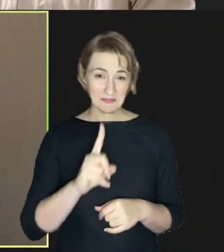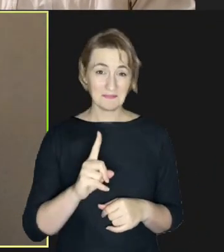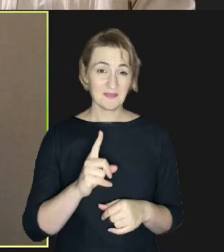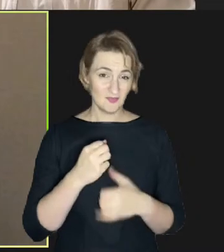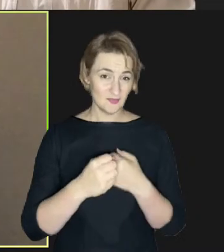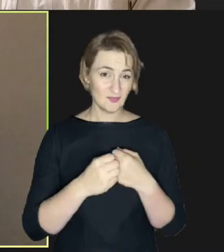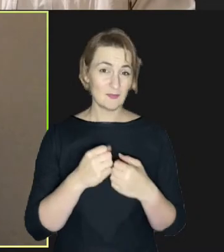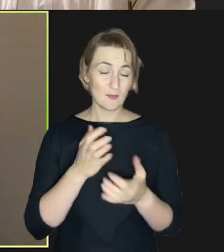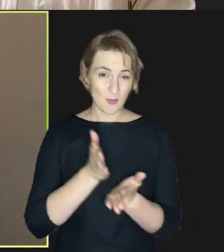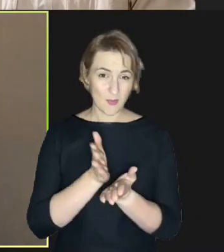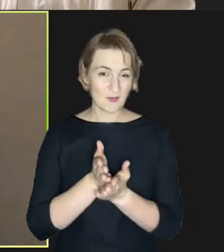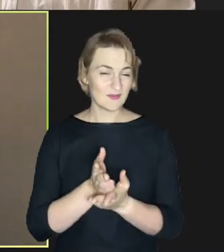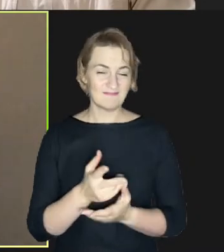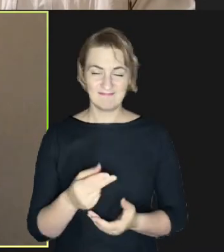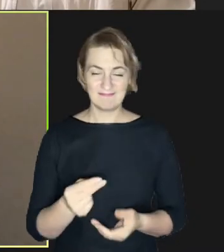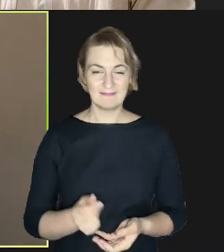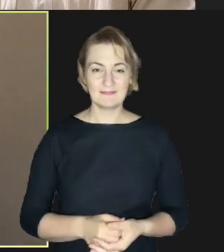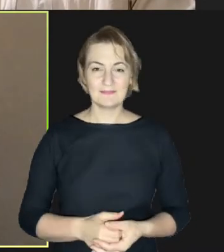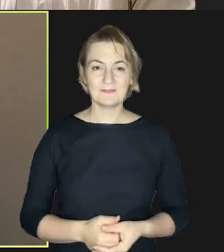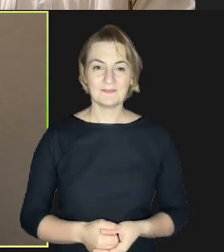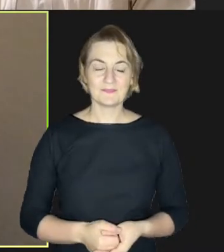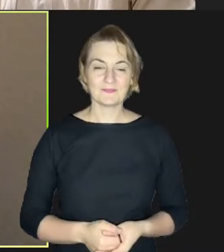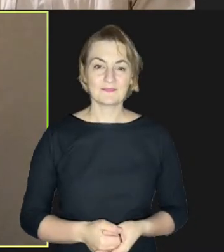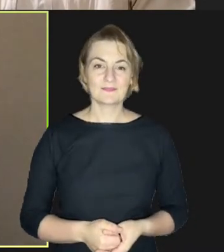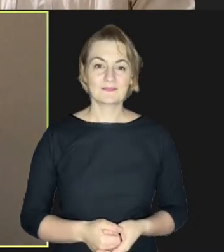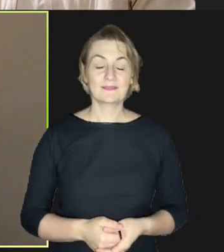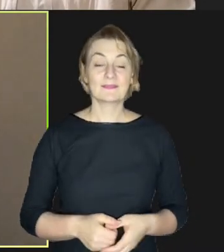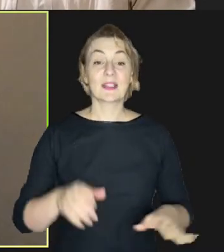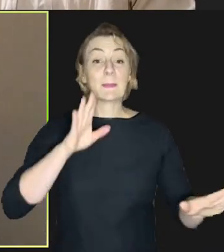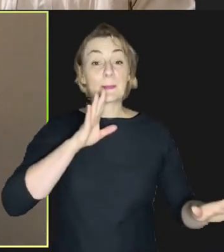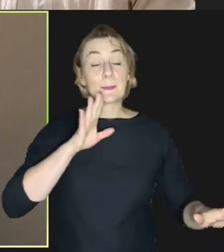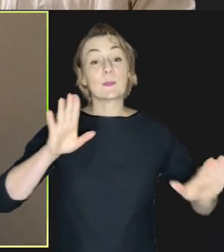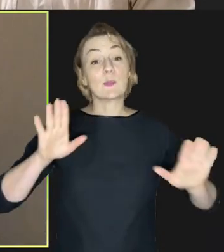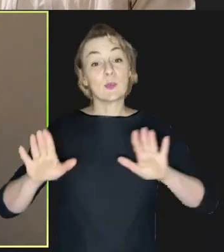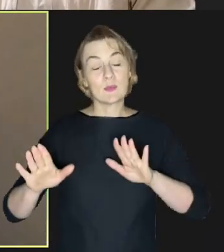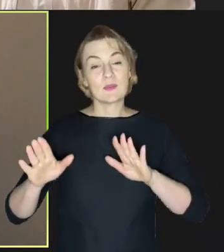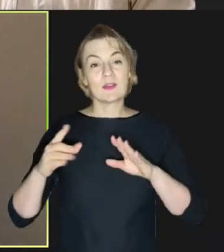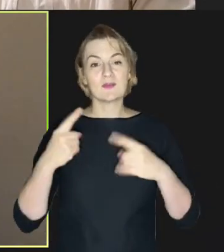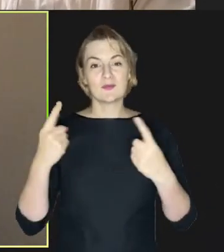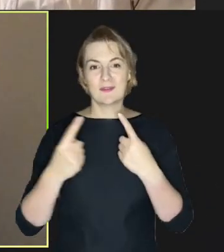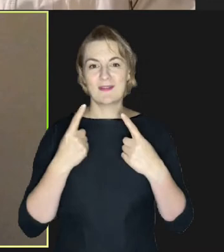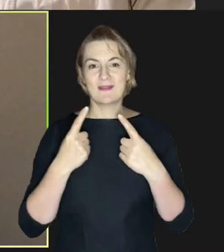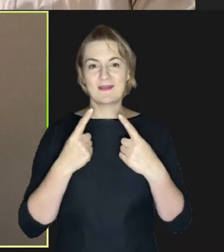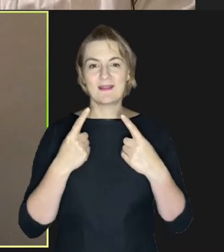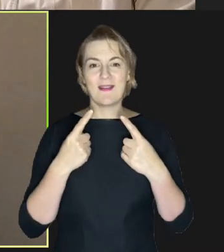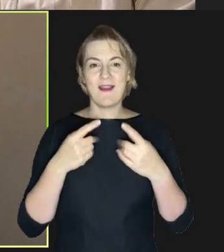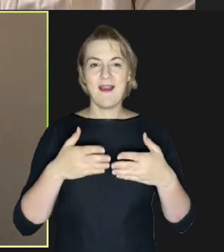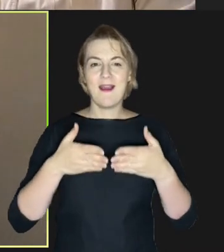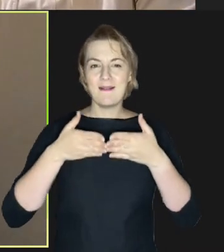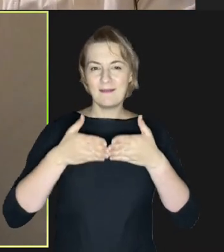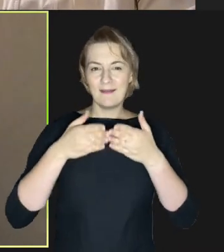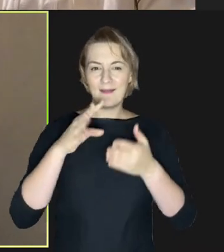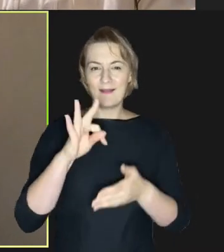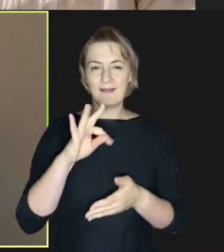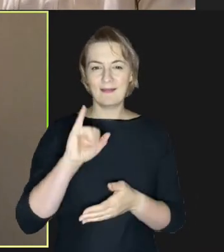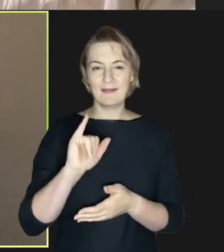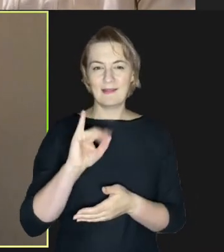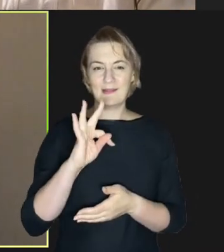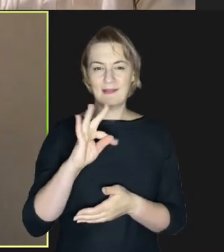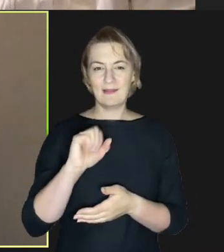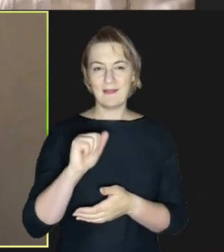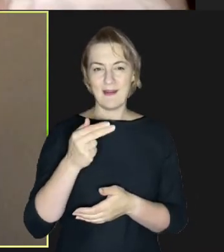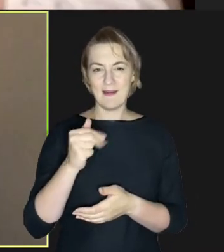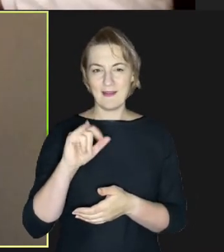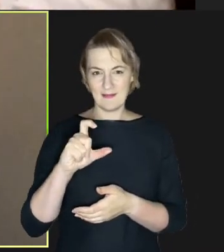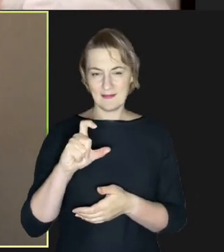no, analogiczna sytuacja do tej katastrofy Titanica, prawda, którą wszyscy oglądaliśmy pewnie na